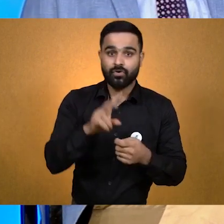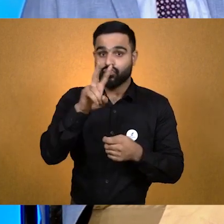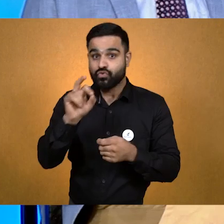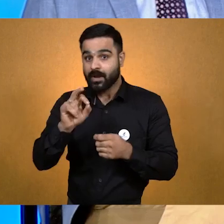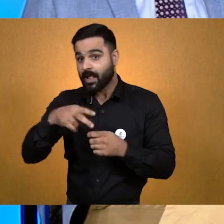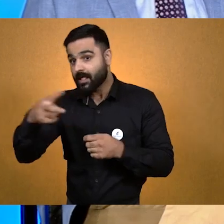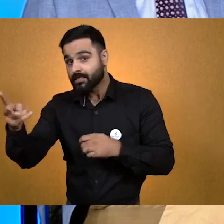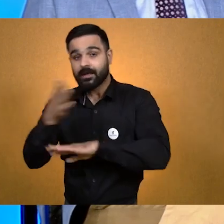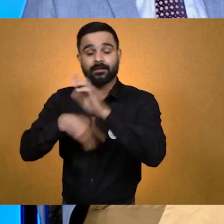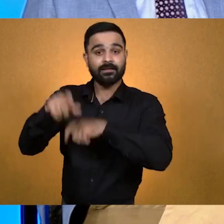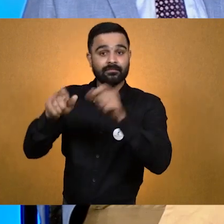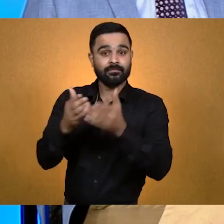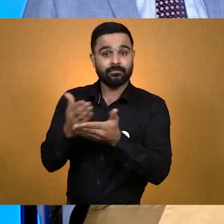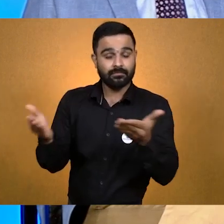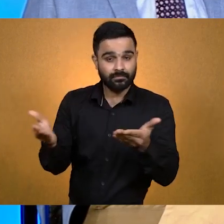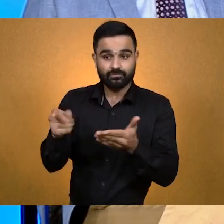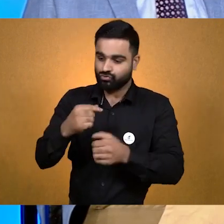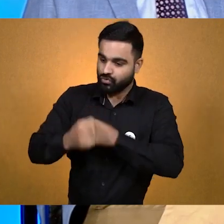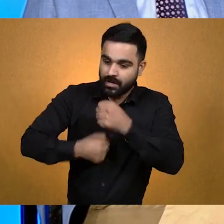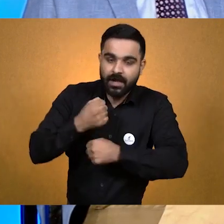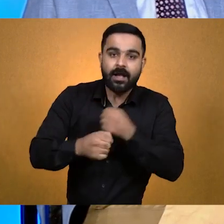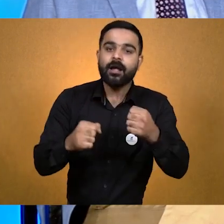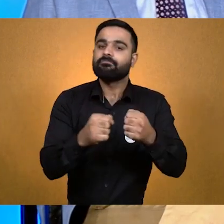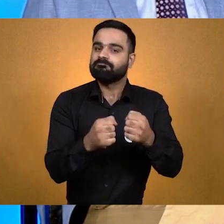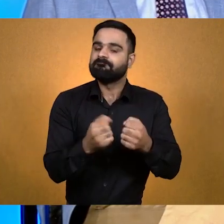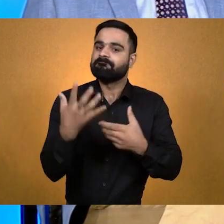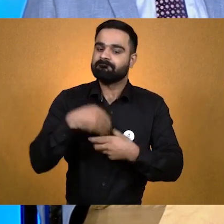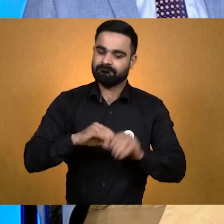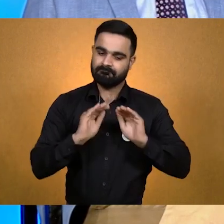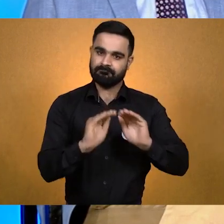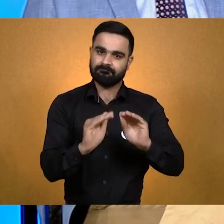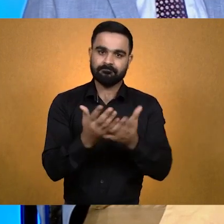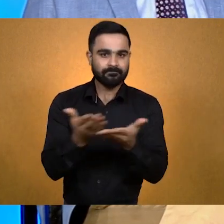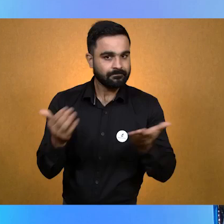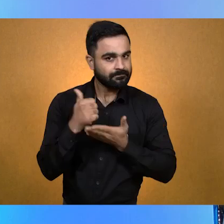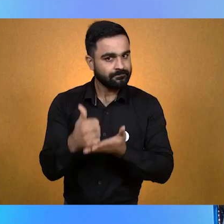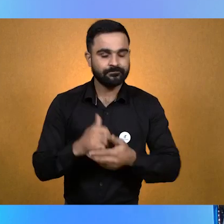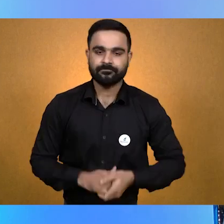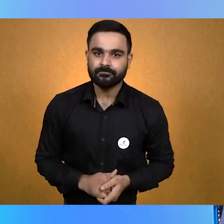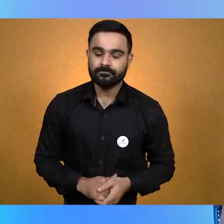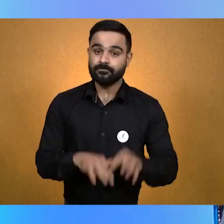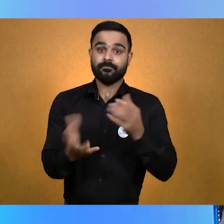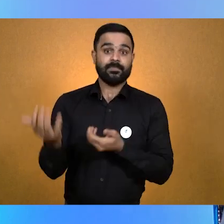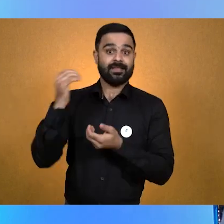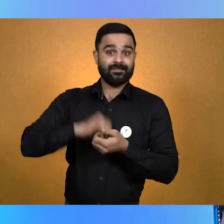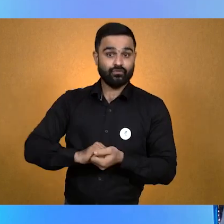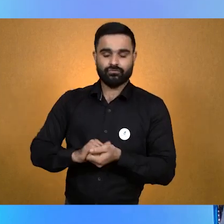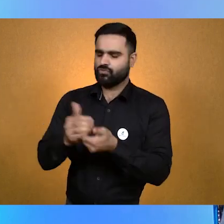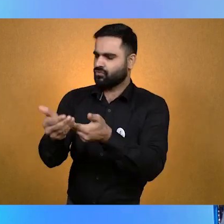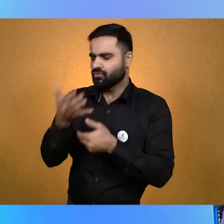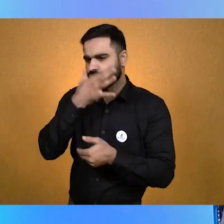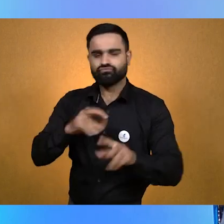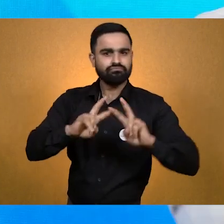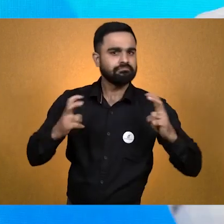ज़्यादा दूसरे दिव्यांग खिलाड़ियों को उनके खेल के सफर में मदद दे रहा है. We'll be joined today by a